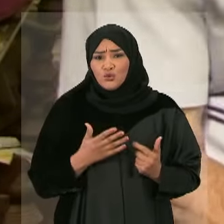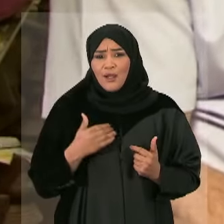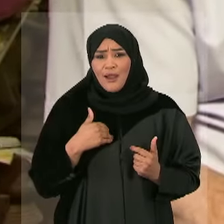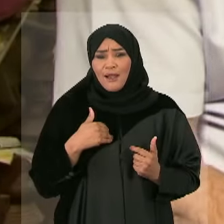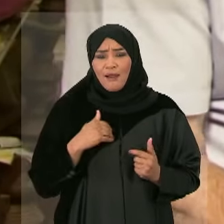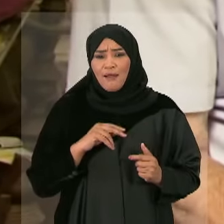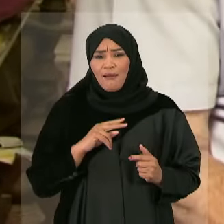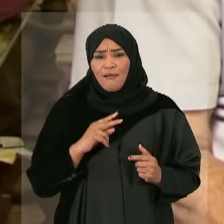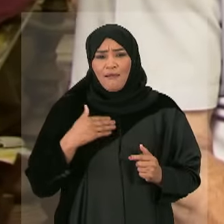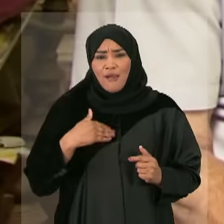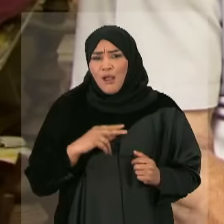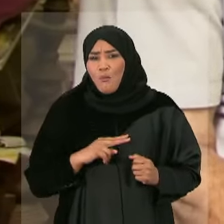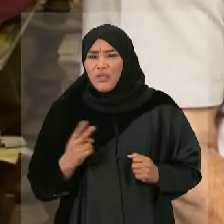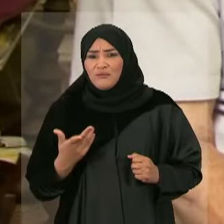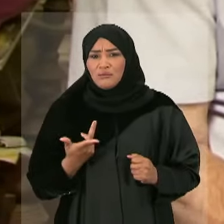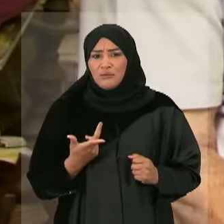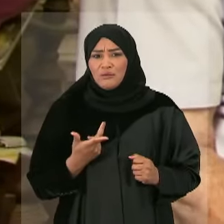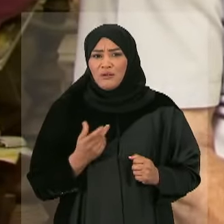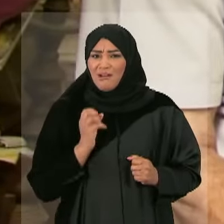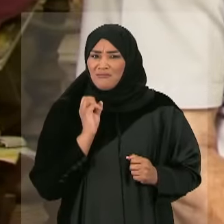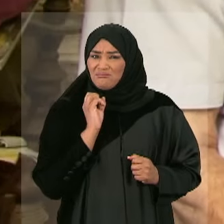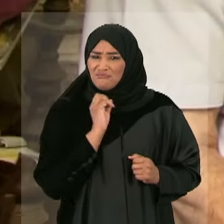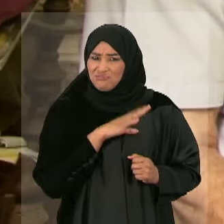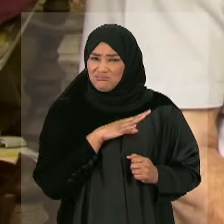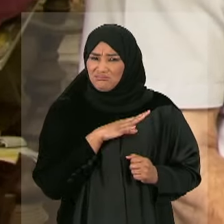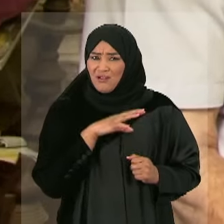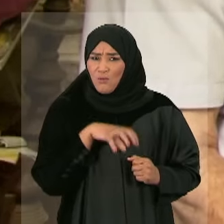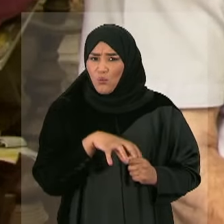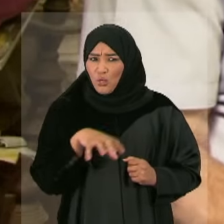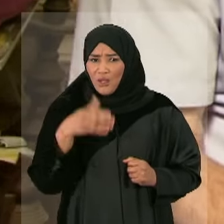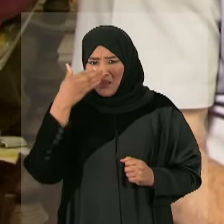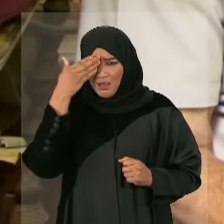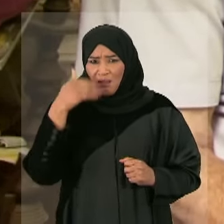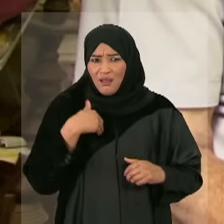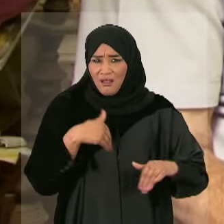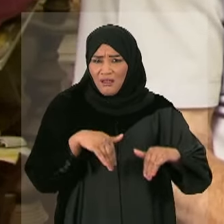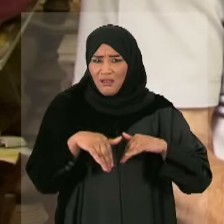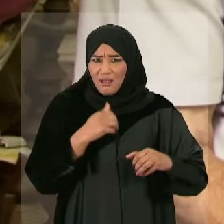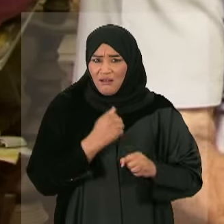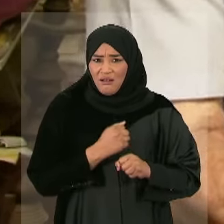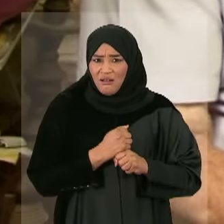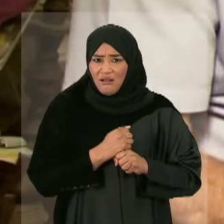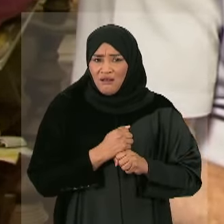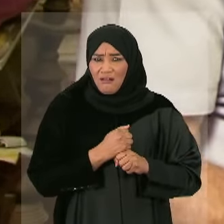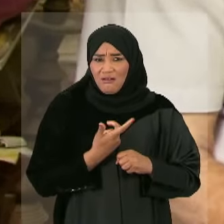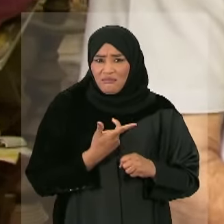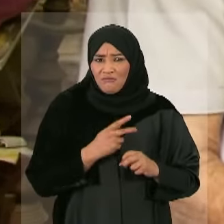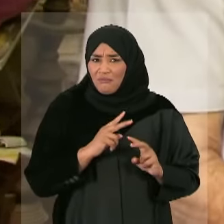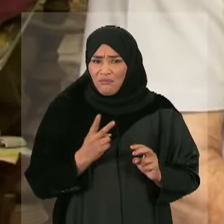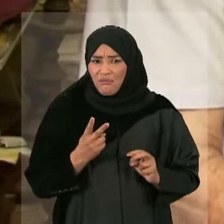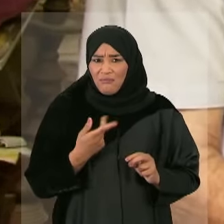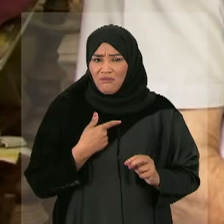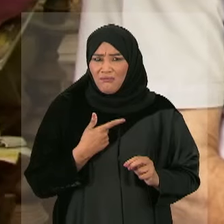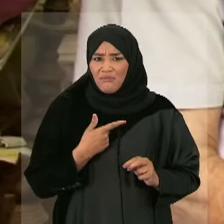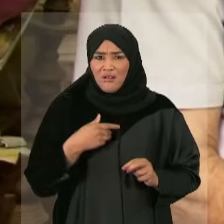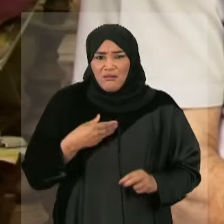في عفن المدن الإسرائيلية لما أنا أكون مرة فيها أو بدي أخذ شغلي أو كيف؟ بحس